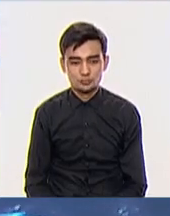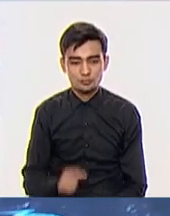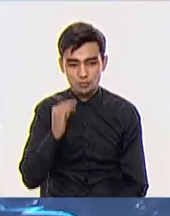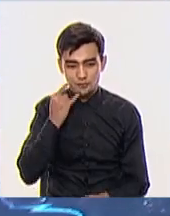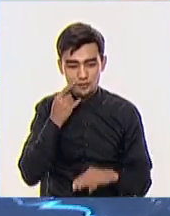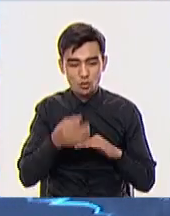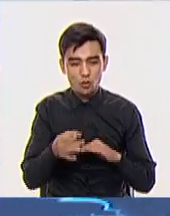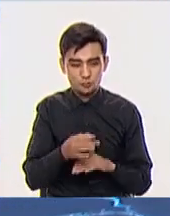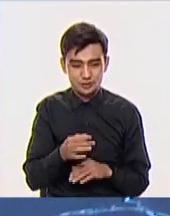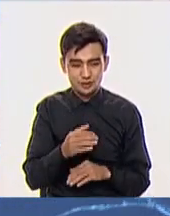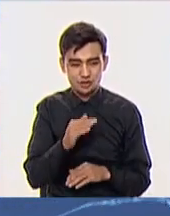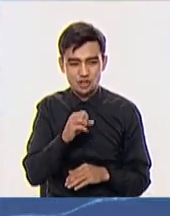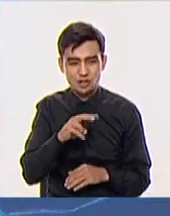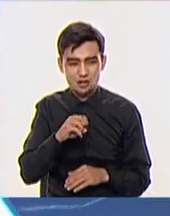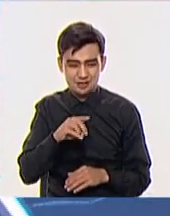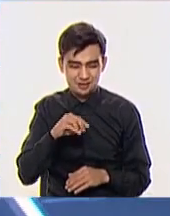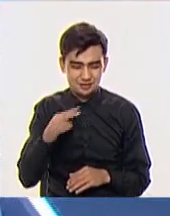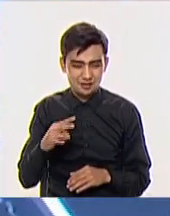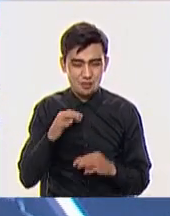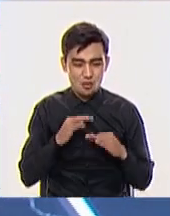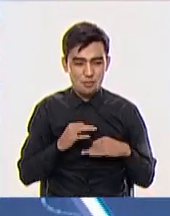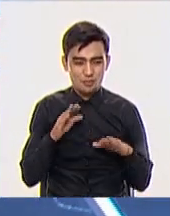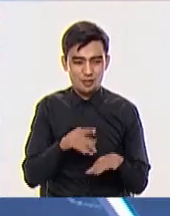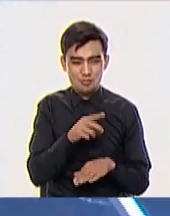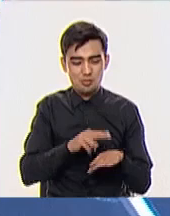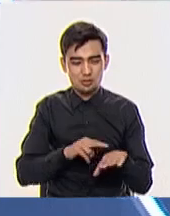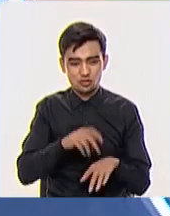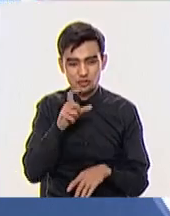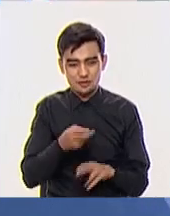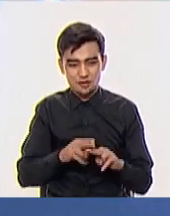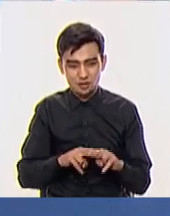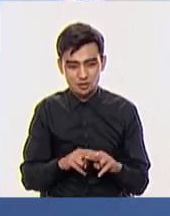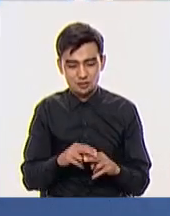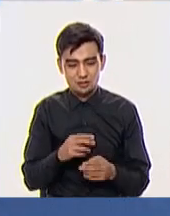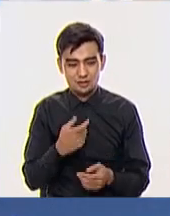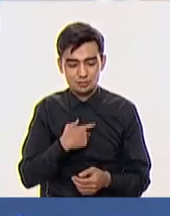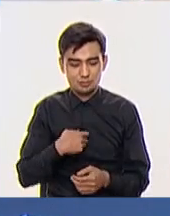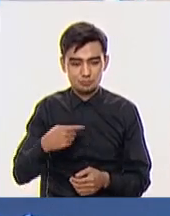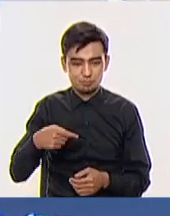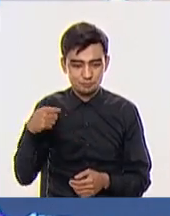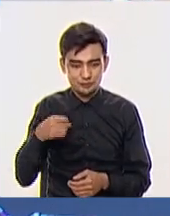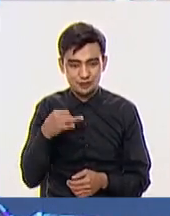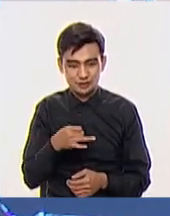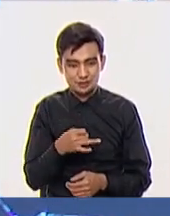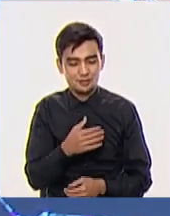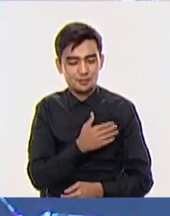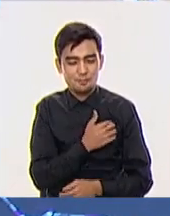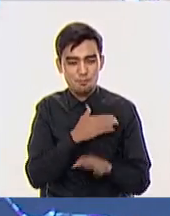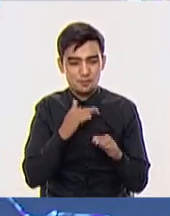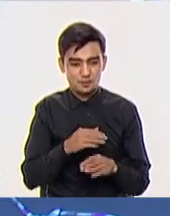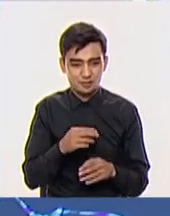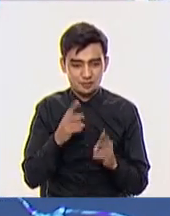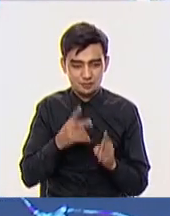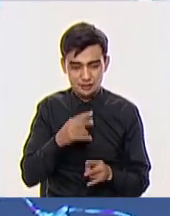Павлодар облысының Железин аудандық прокуратурасында полиция қызметкері табелдік қарудан өзіне оқ атып, оң жақ иығын жарақаттап алды. Зардап